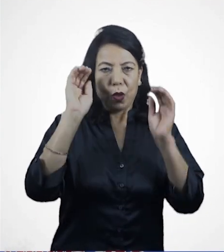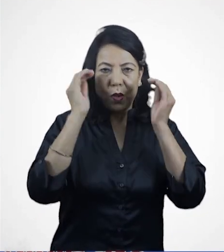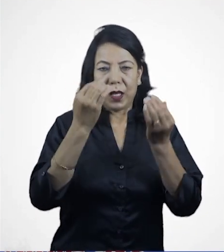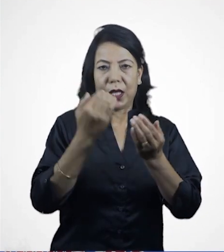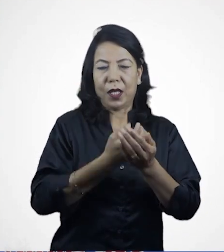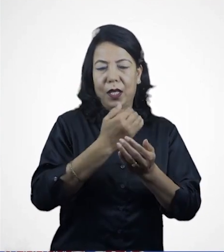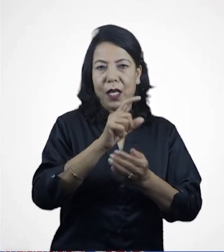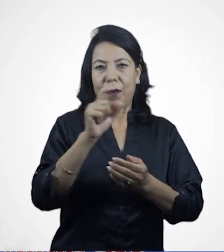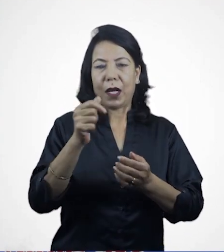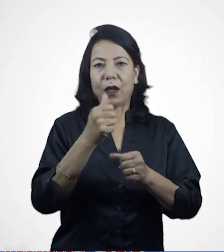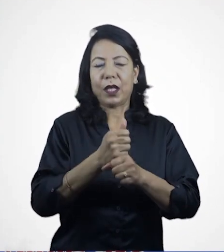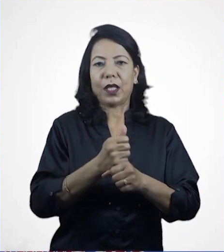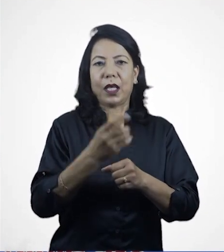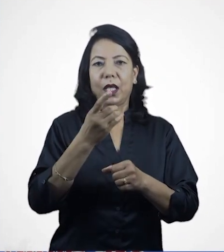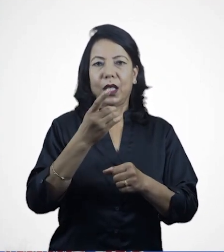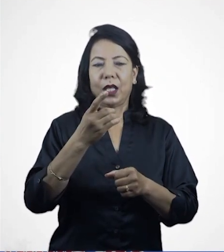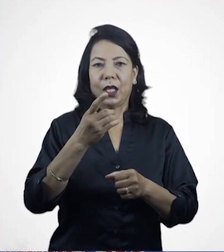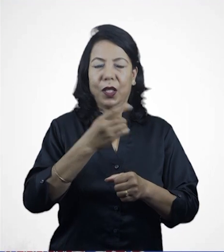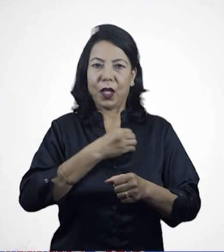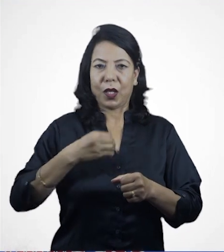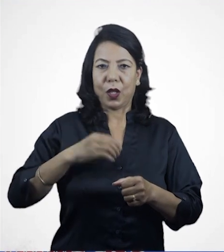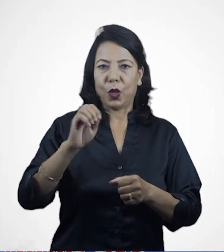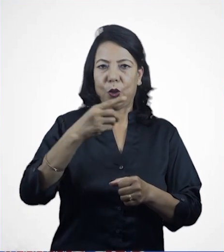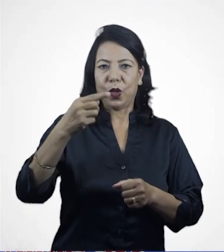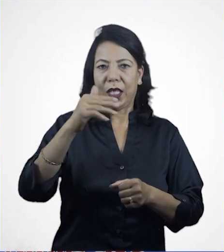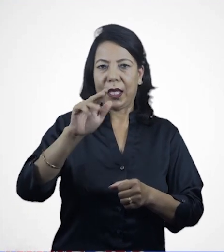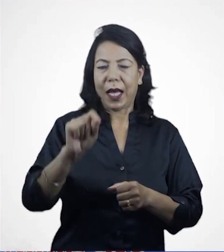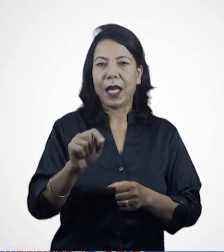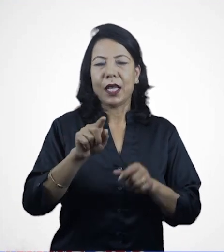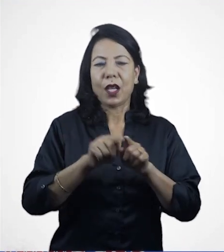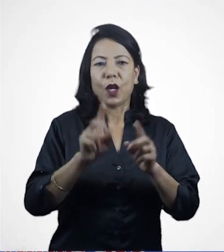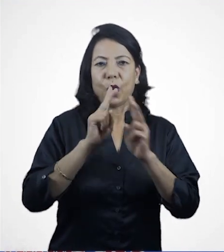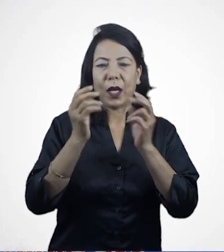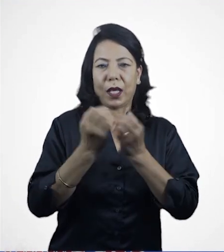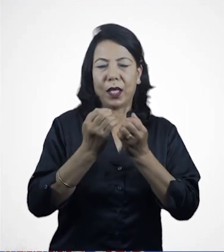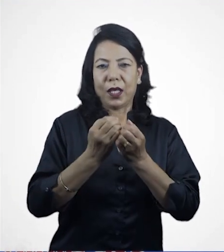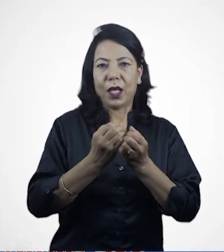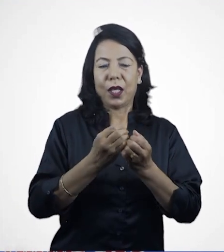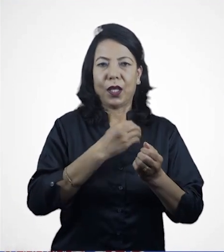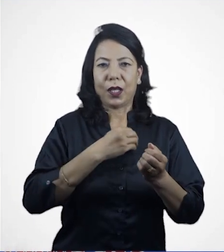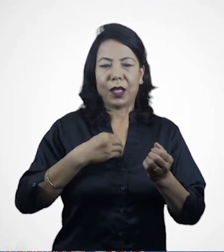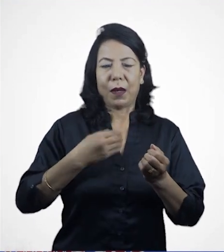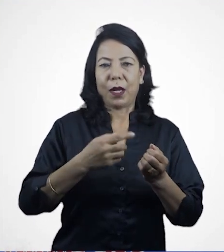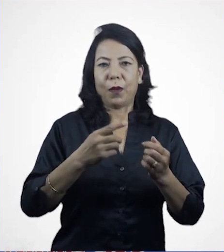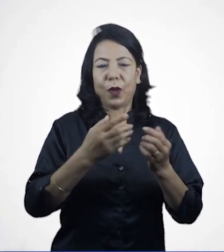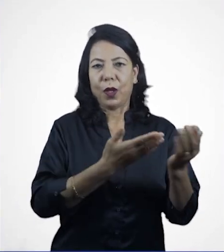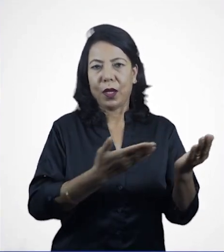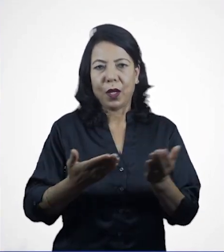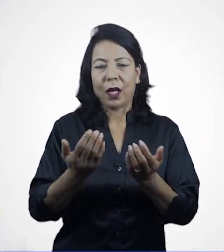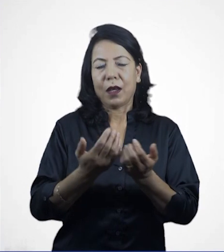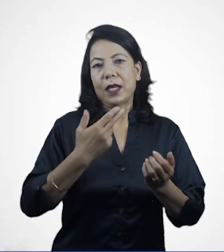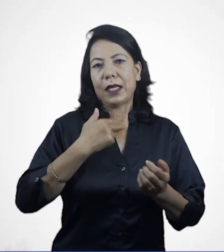नेपल का अधक्ष्य प्रस्ना प्रस्तुत्य होगोगा जाए